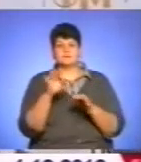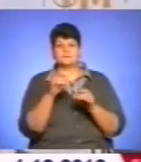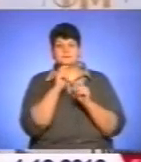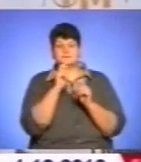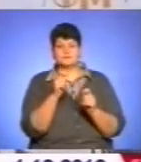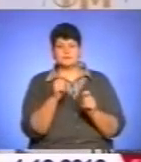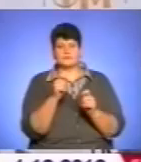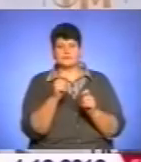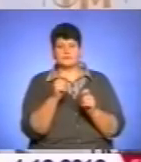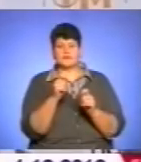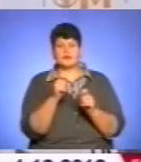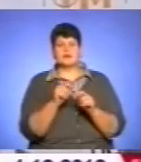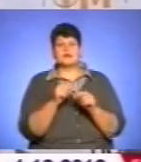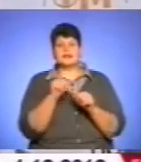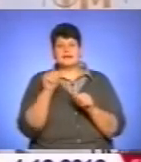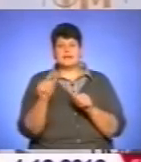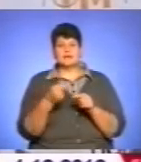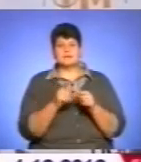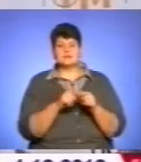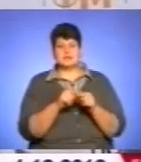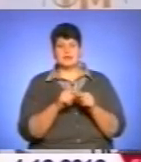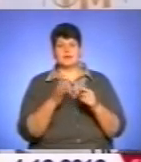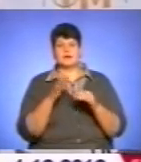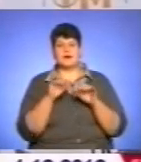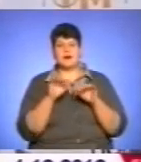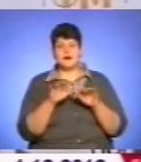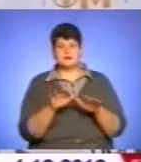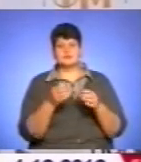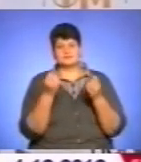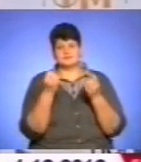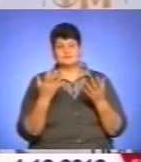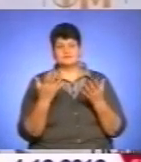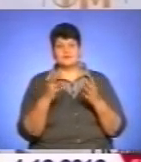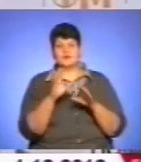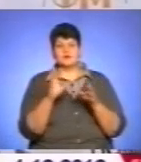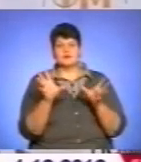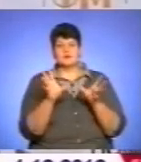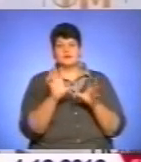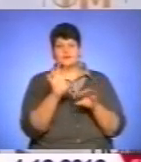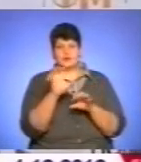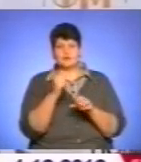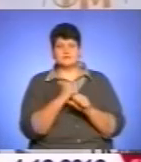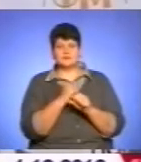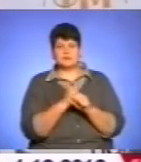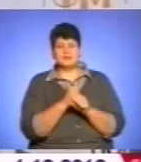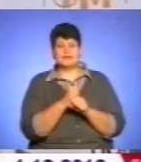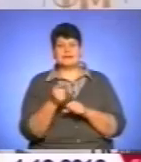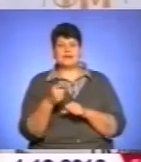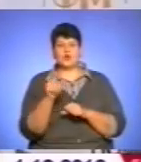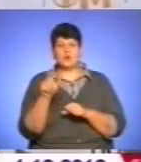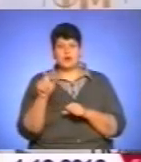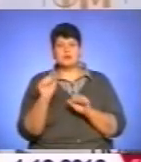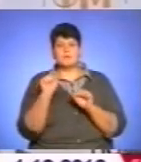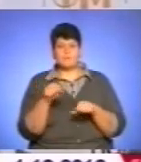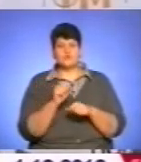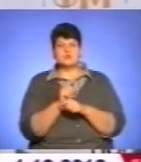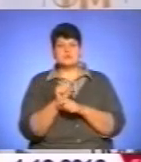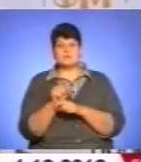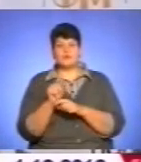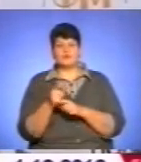акції, яка проходить на театральній площі, що люди зможуть сфотографуватися з Миколаєм за символічну плату, люди, тернополяни, можуть замовити